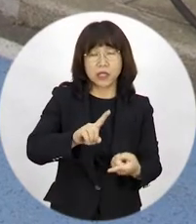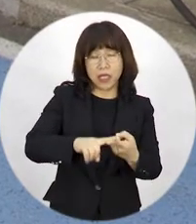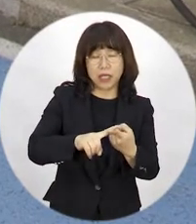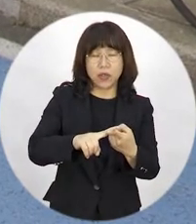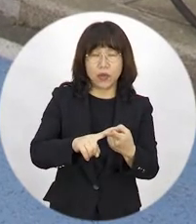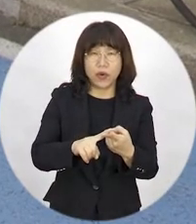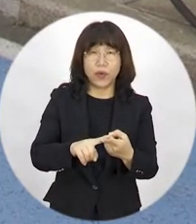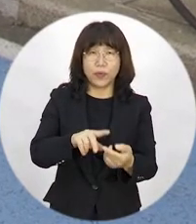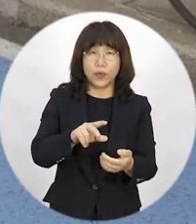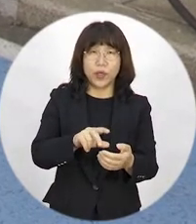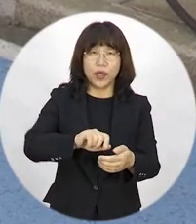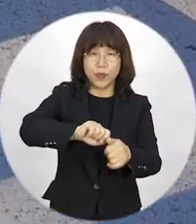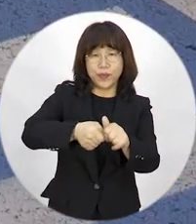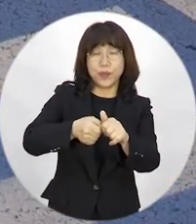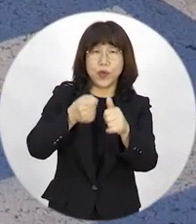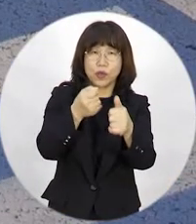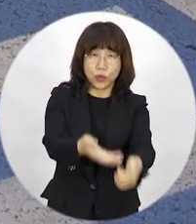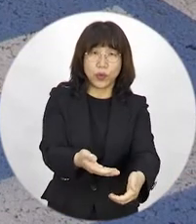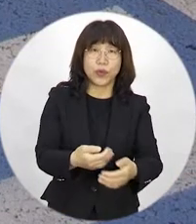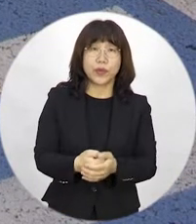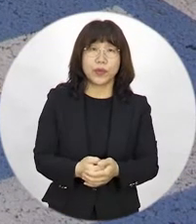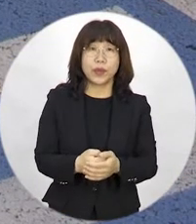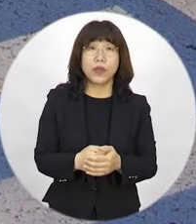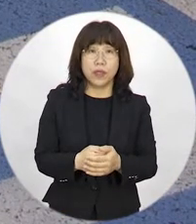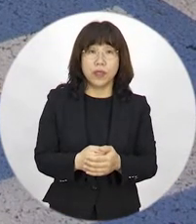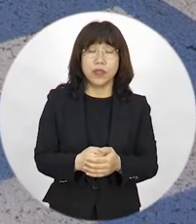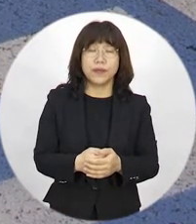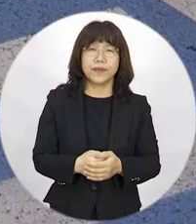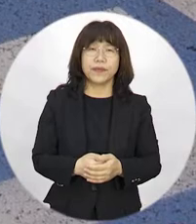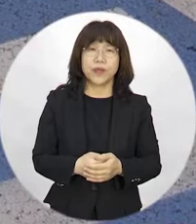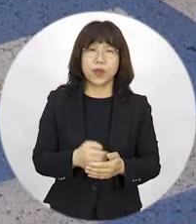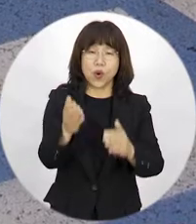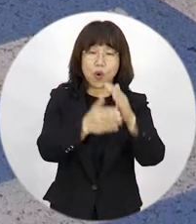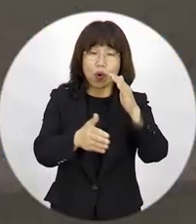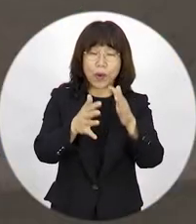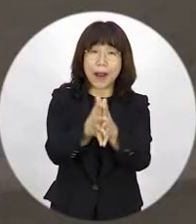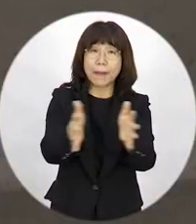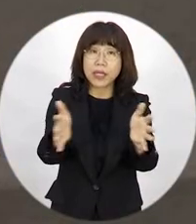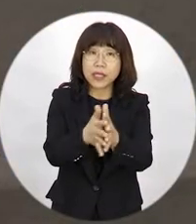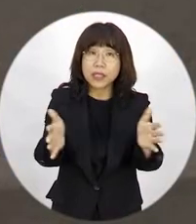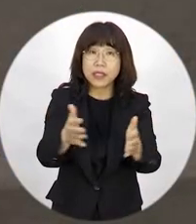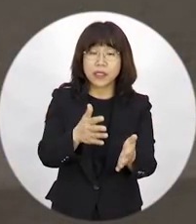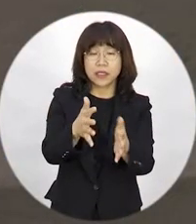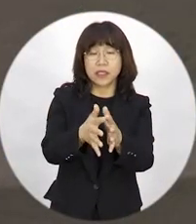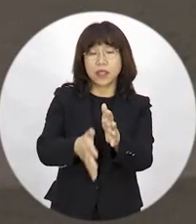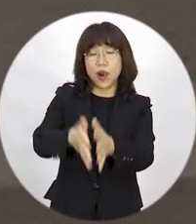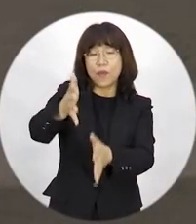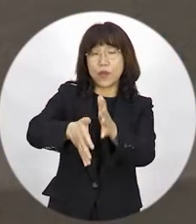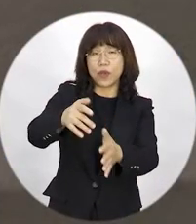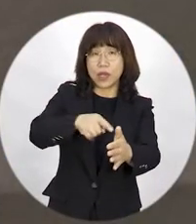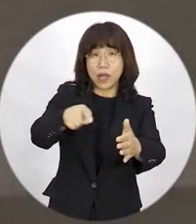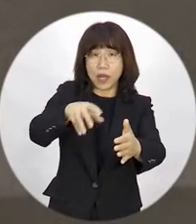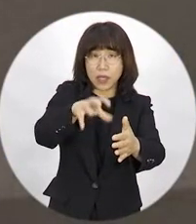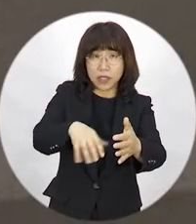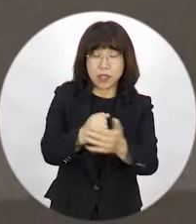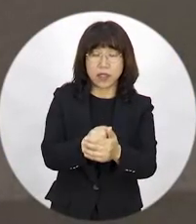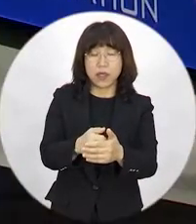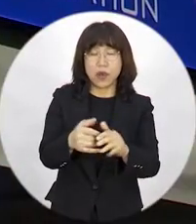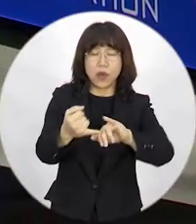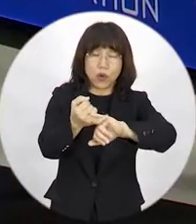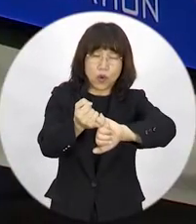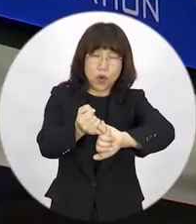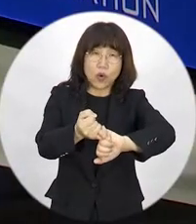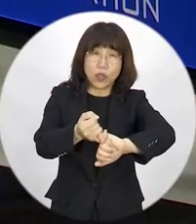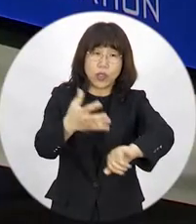시설 의무 설치 규정에 따라 공공 건물을 비롯해 공주님 이용시설 공동주택 등의 건물에서는 각각의